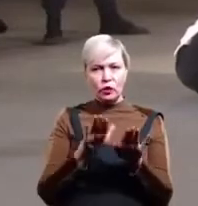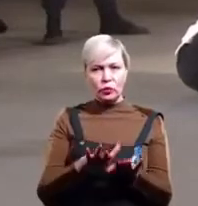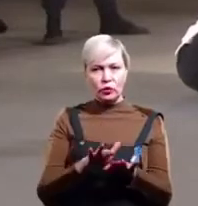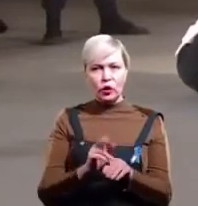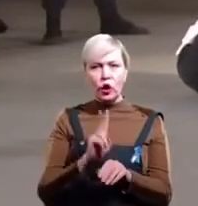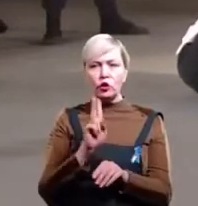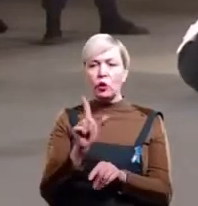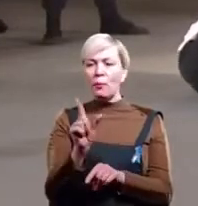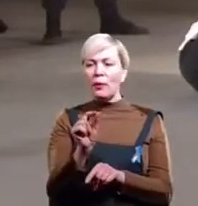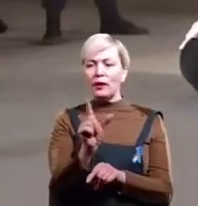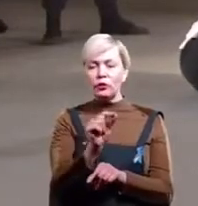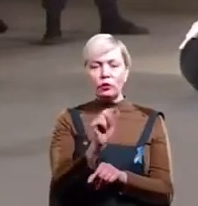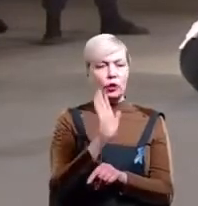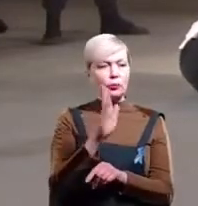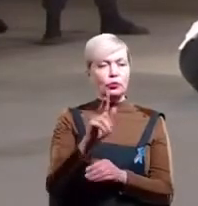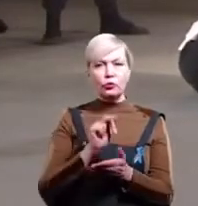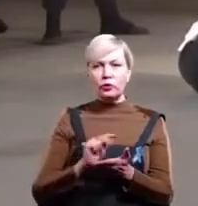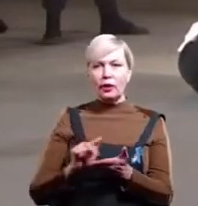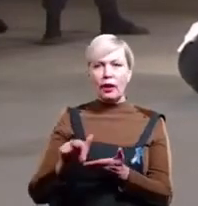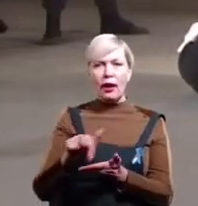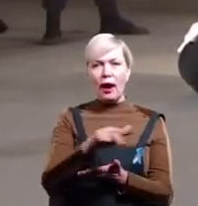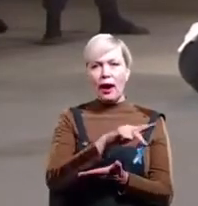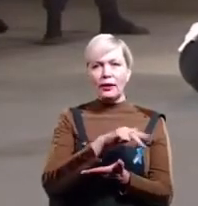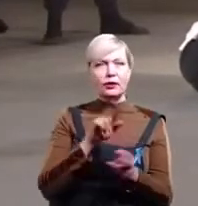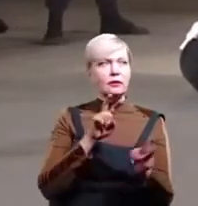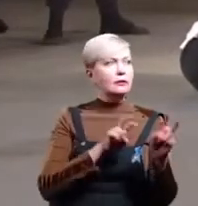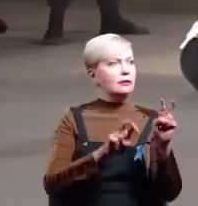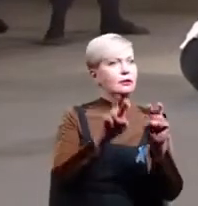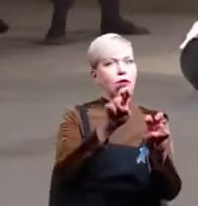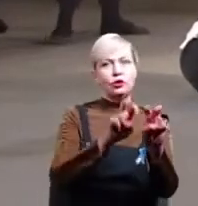будут ходить, они ищут.